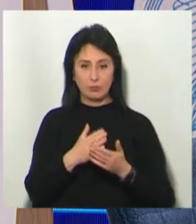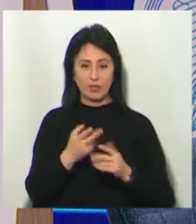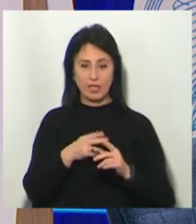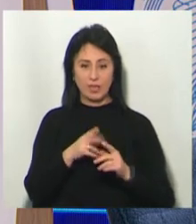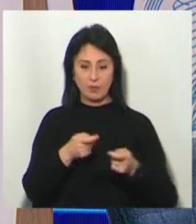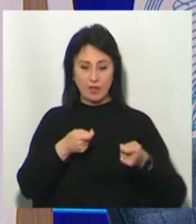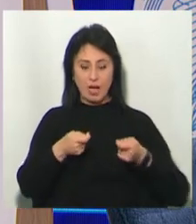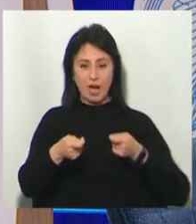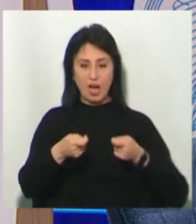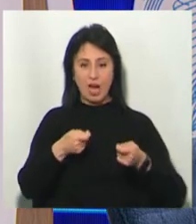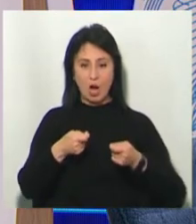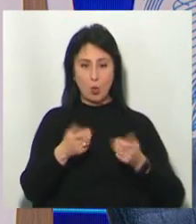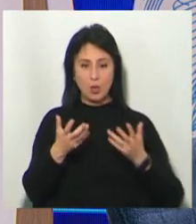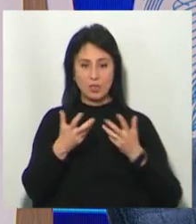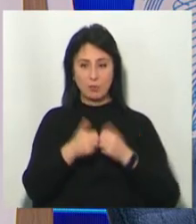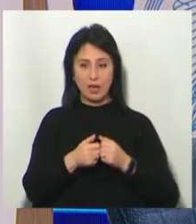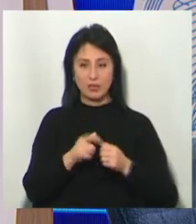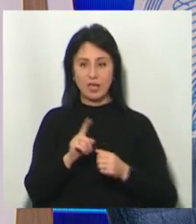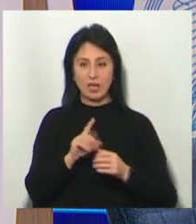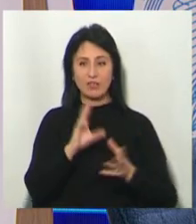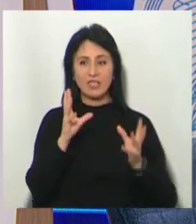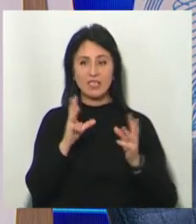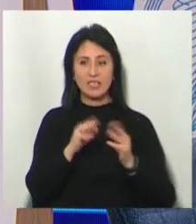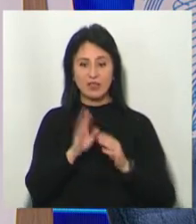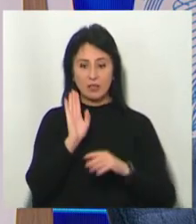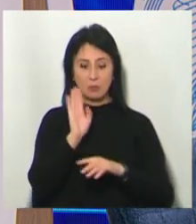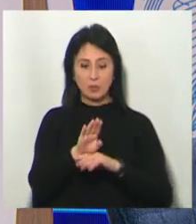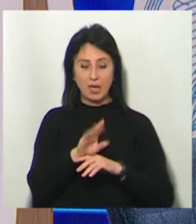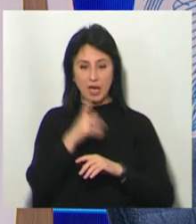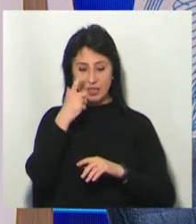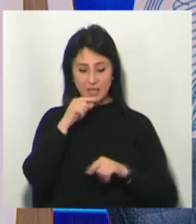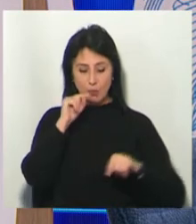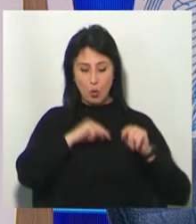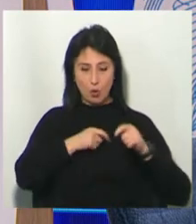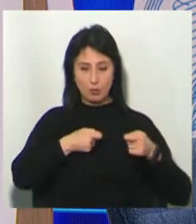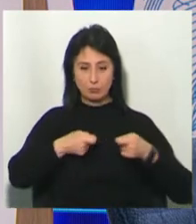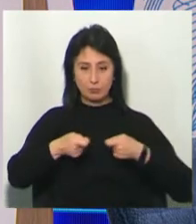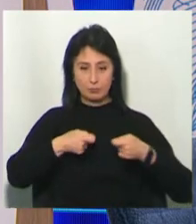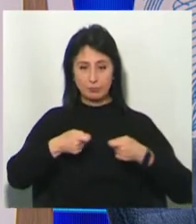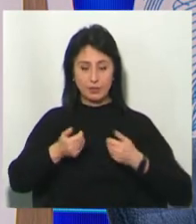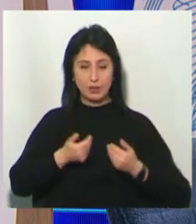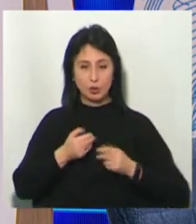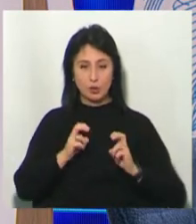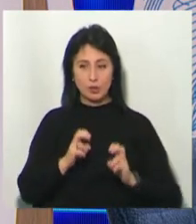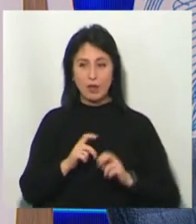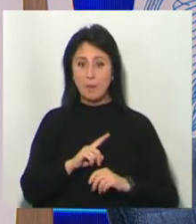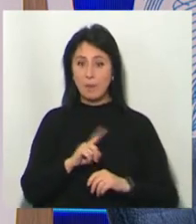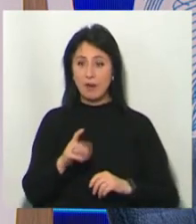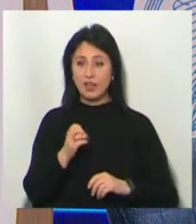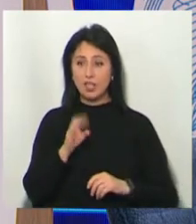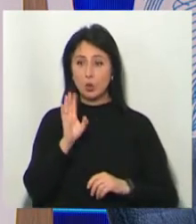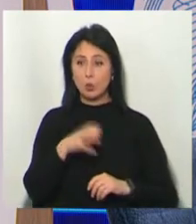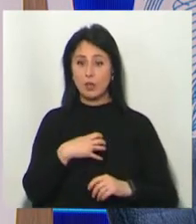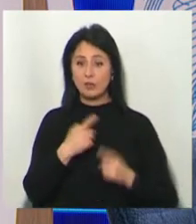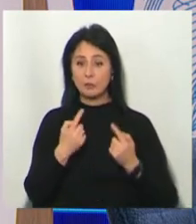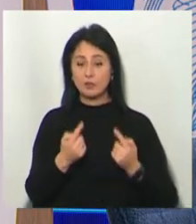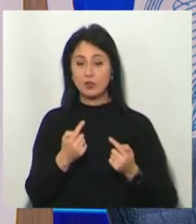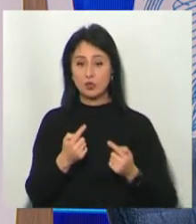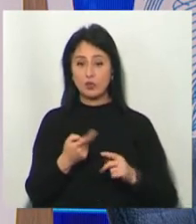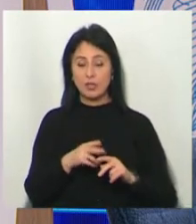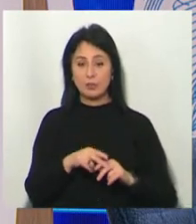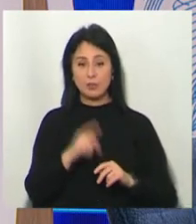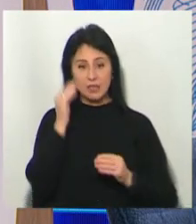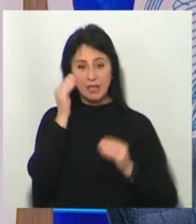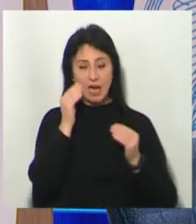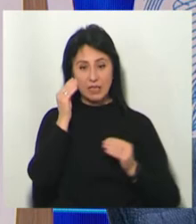იმ სარეგულაციო მექანიზმებისა, რომელიც საერთოდ განკარგავს ადამიანის ორგანიზმს და ჩვენ სიცოცხლეს. Მაგრამ კიდევ უფრო მნიშვნელოვანია